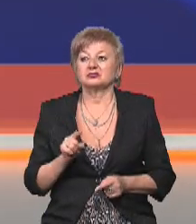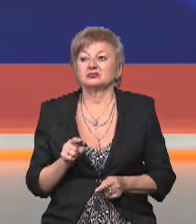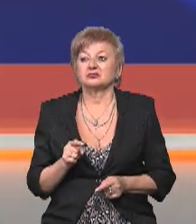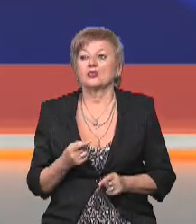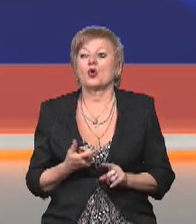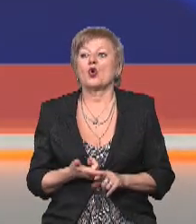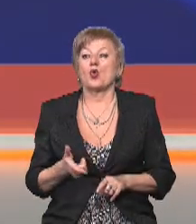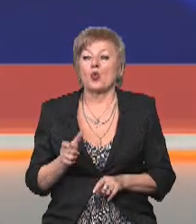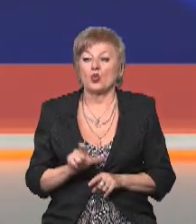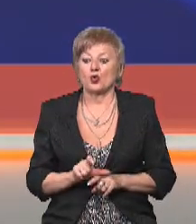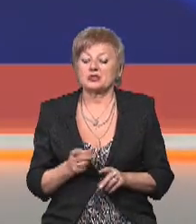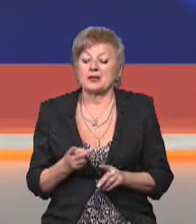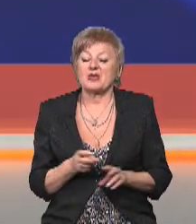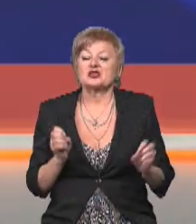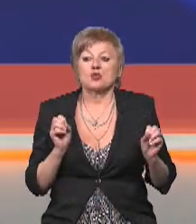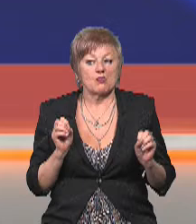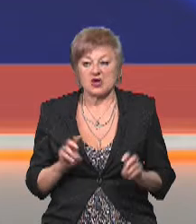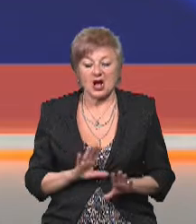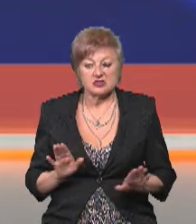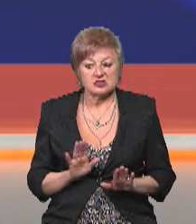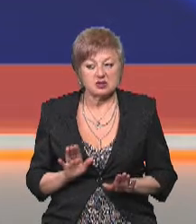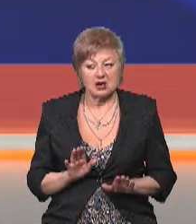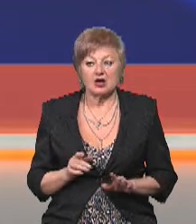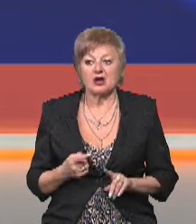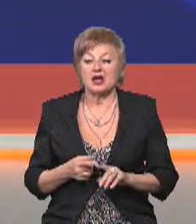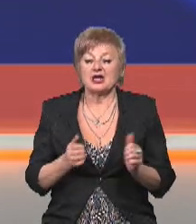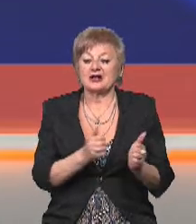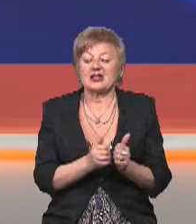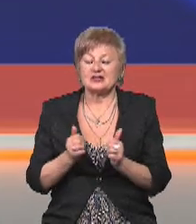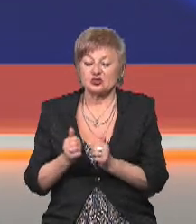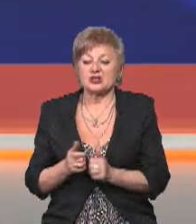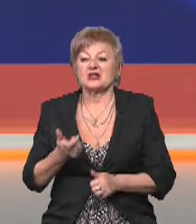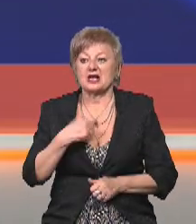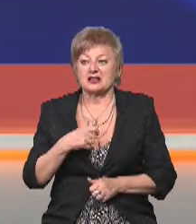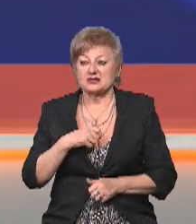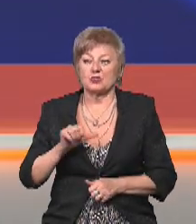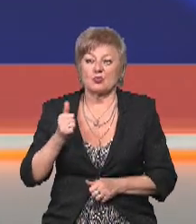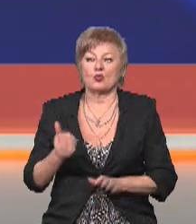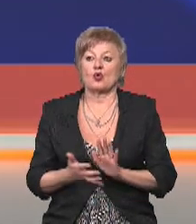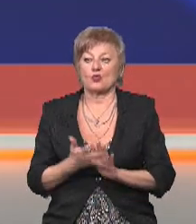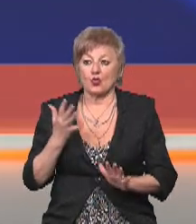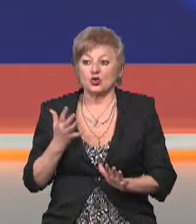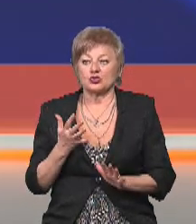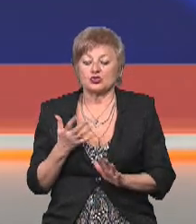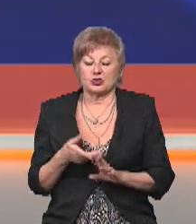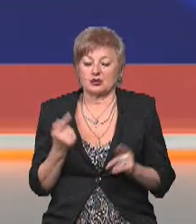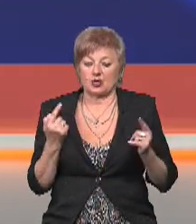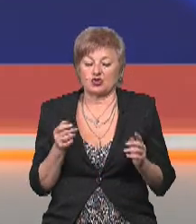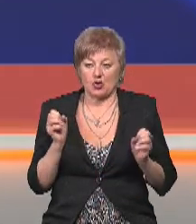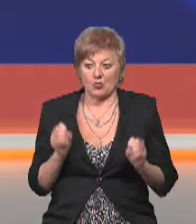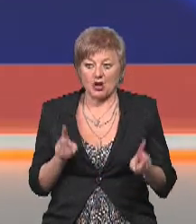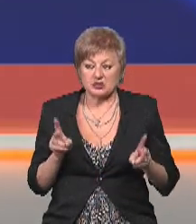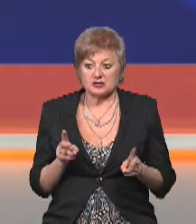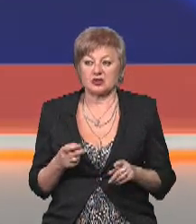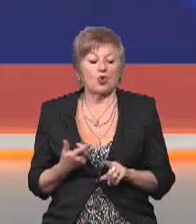способом. Это очень небезопасно. Они и соседей своих, и себя в первую очередь наражают на небезпеку.